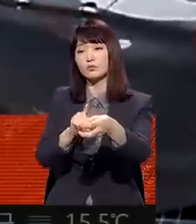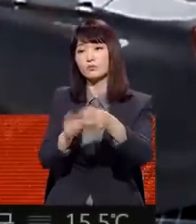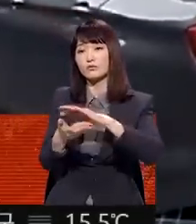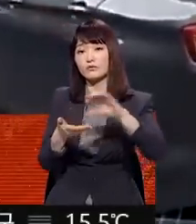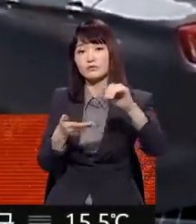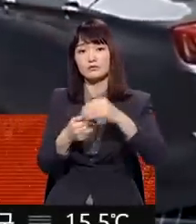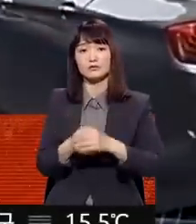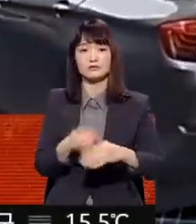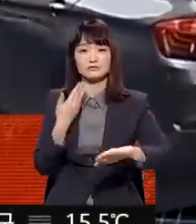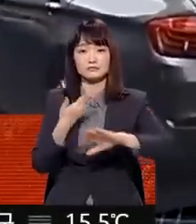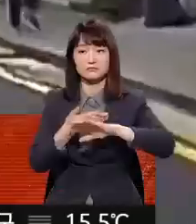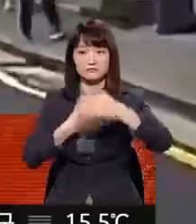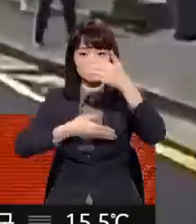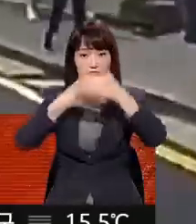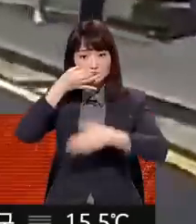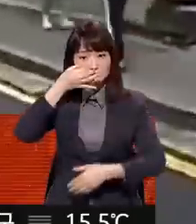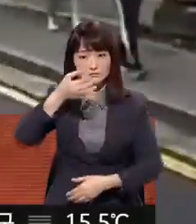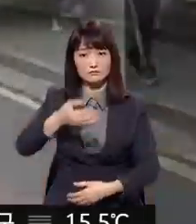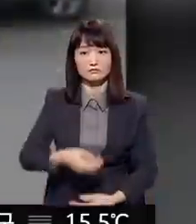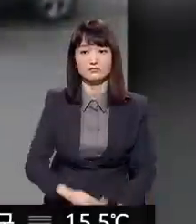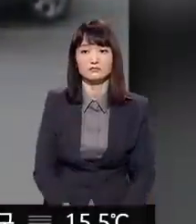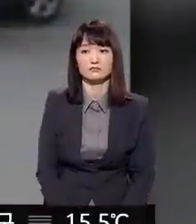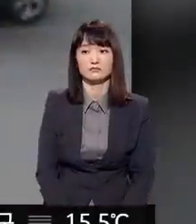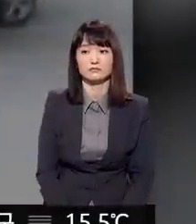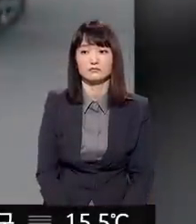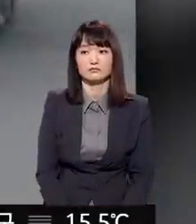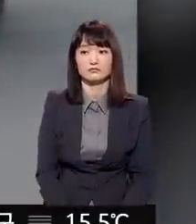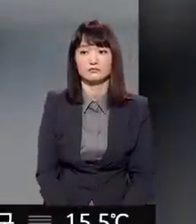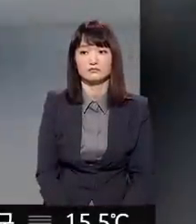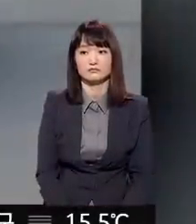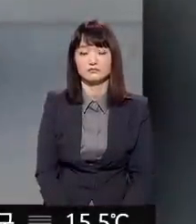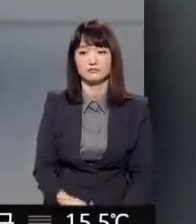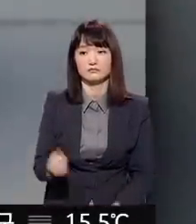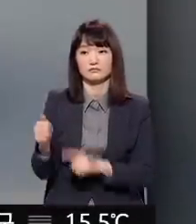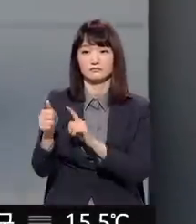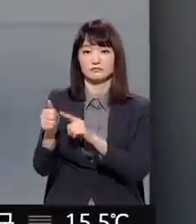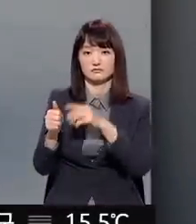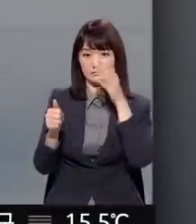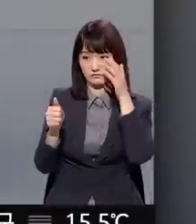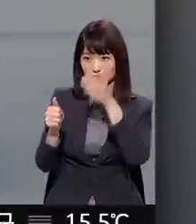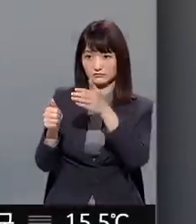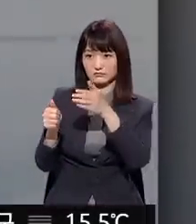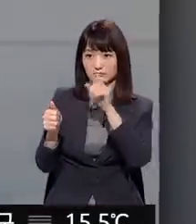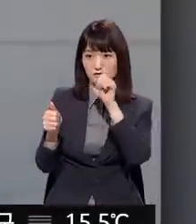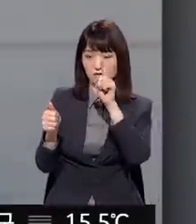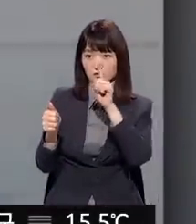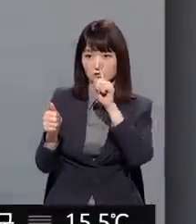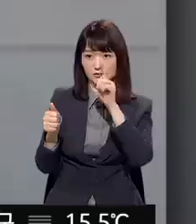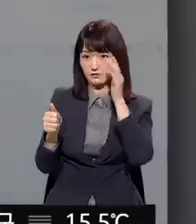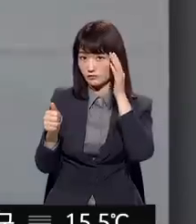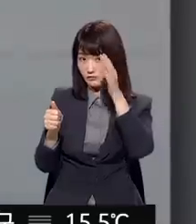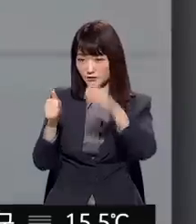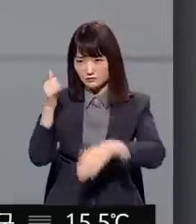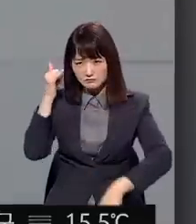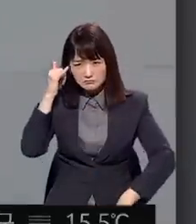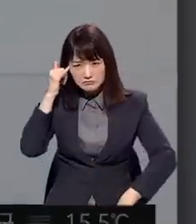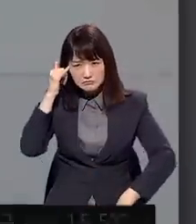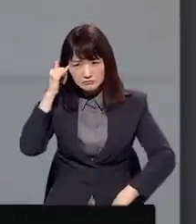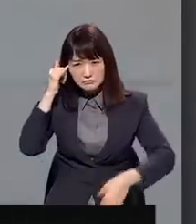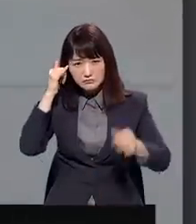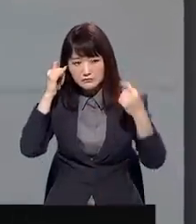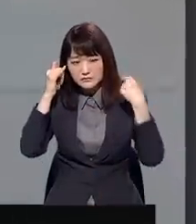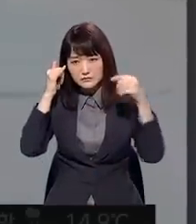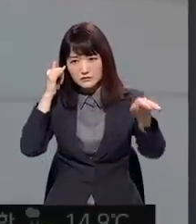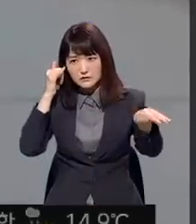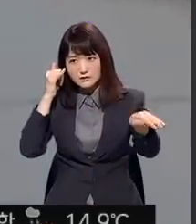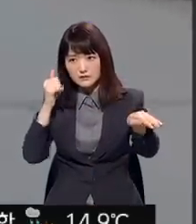또 다른 영상 이어서 보시죠. 자, 저 남성 주목해 주세요. 어디론가 지금 전화를 하는 척 하더니 후진